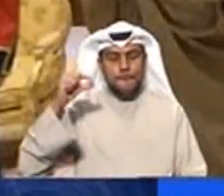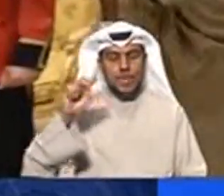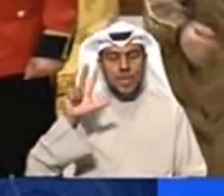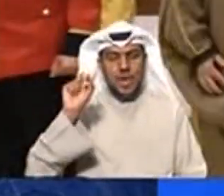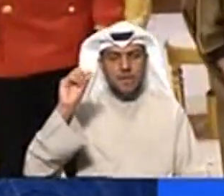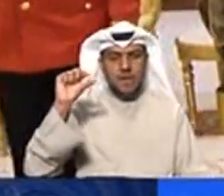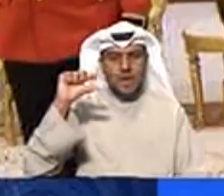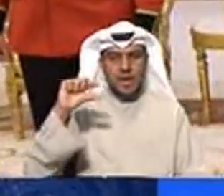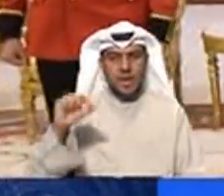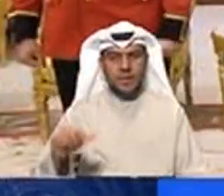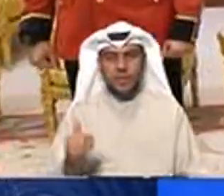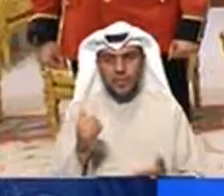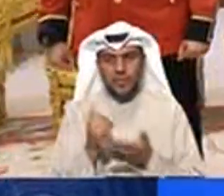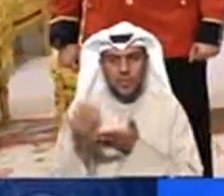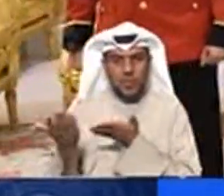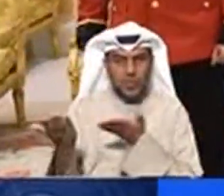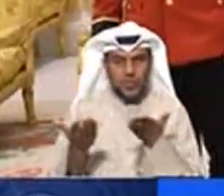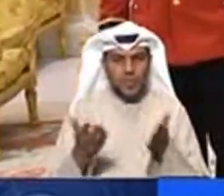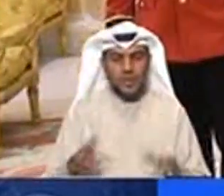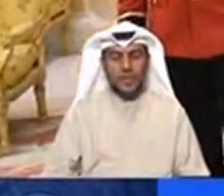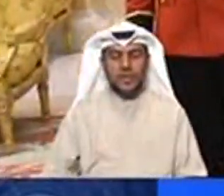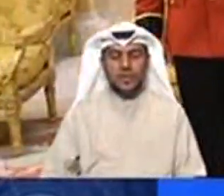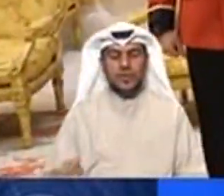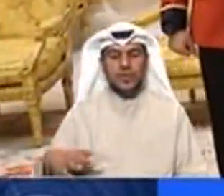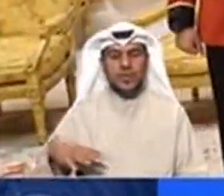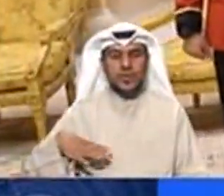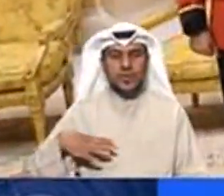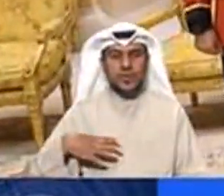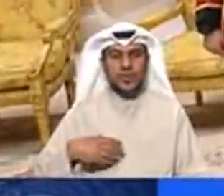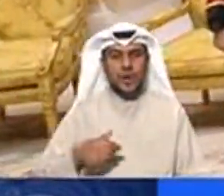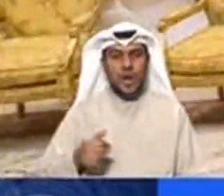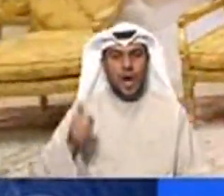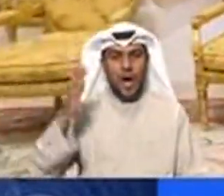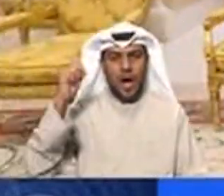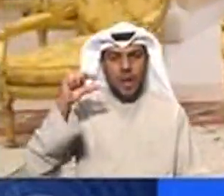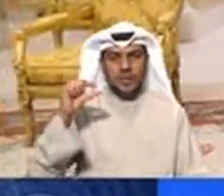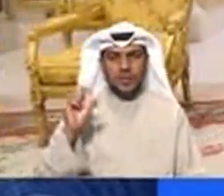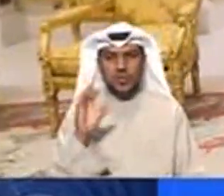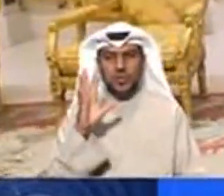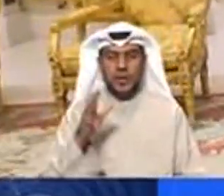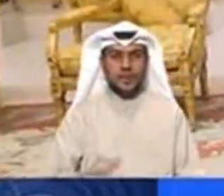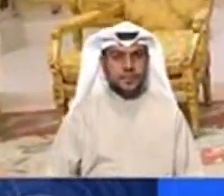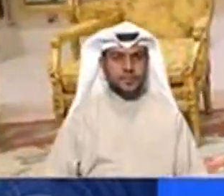المراسم والتشريفات الأميرية الشيخ خالد العبدالله الصباح الناصر الصباح.